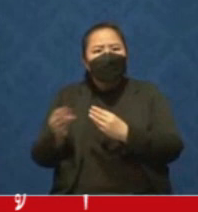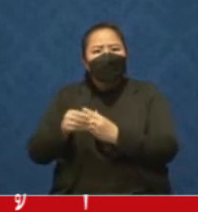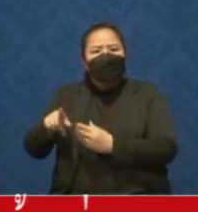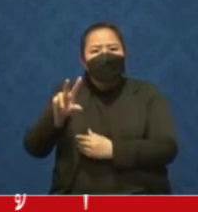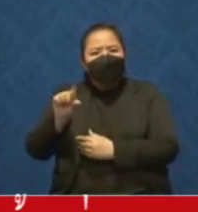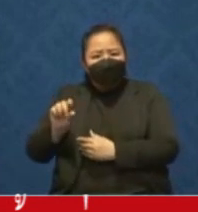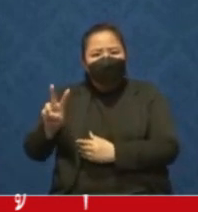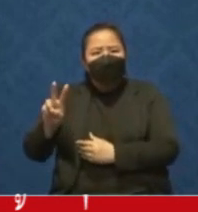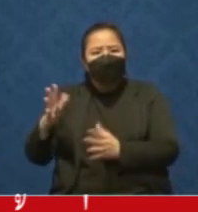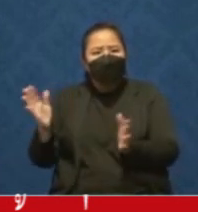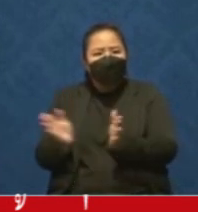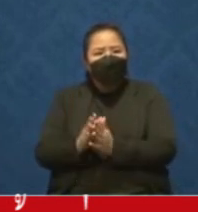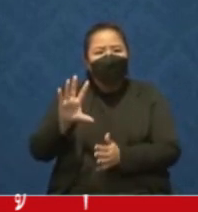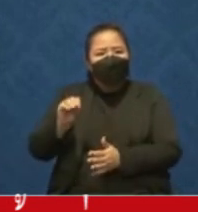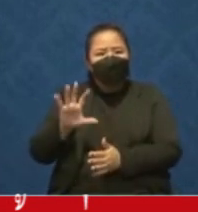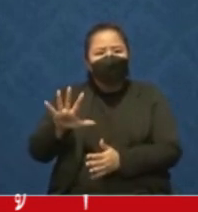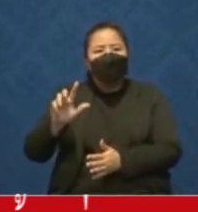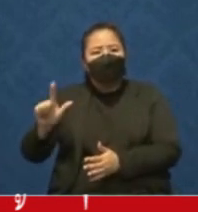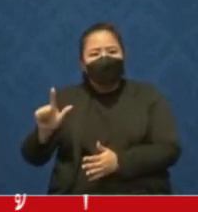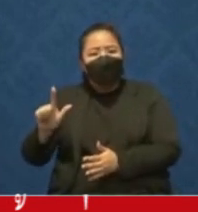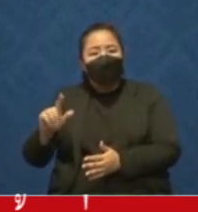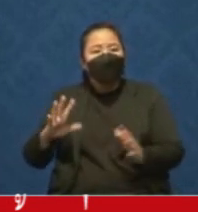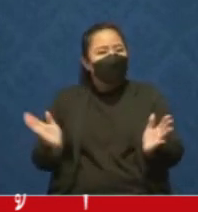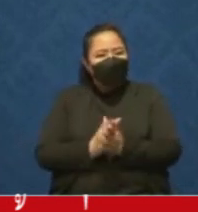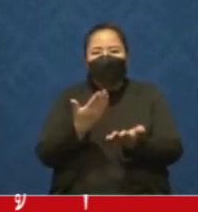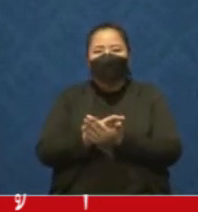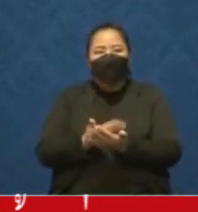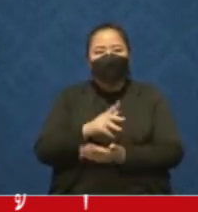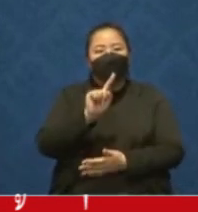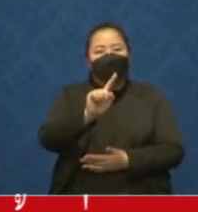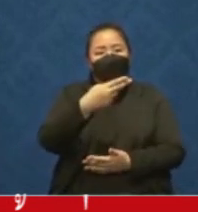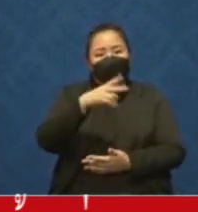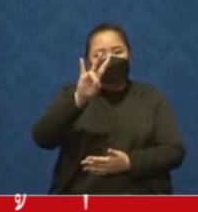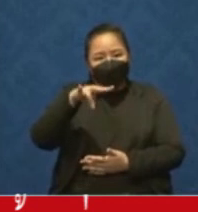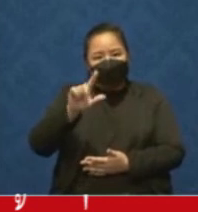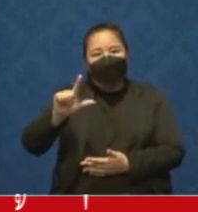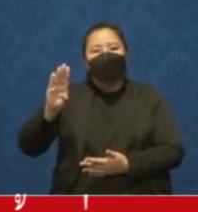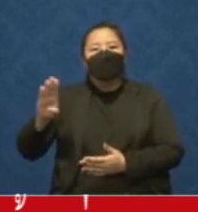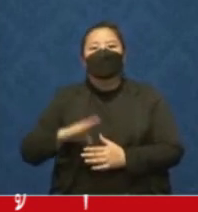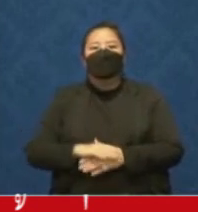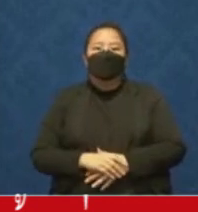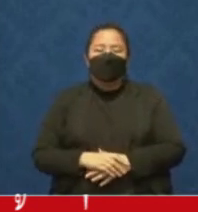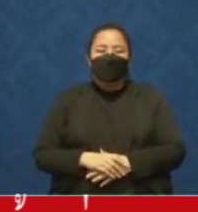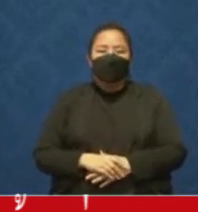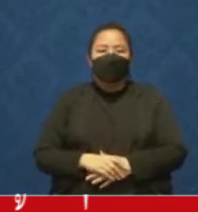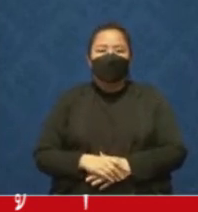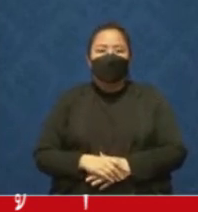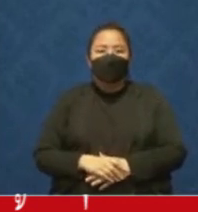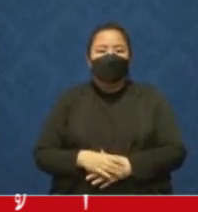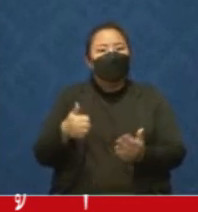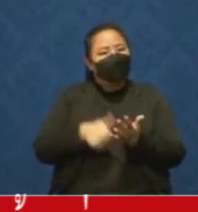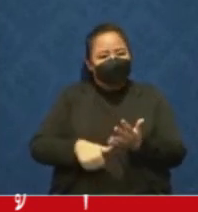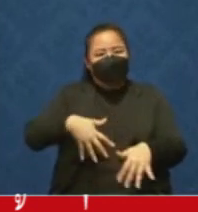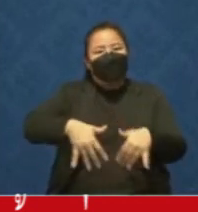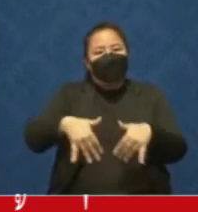ก็เป็น 52 ล้โดมูลค่า 1,700,000 ลานบาท1,700,000้บาทพาศีย